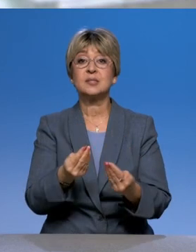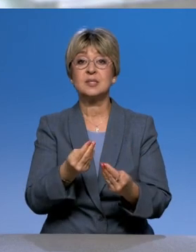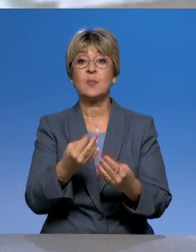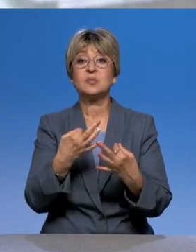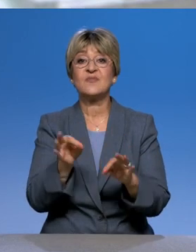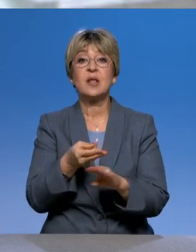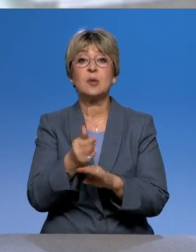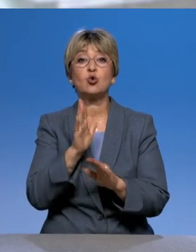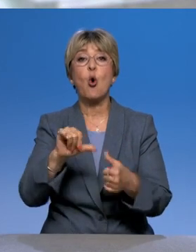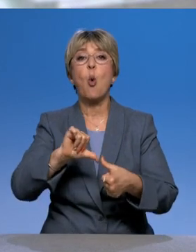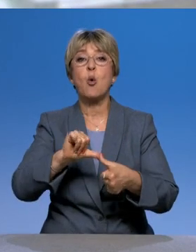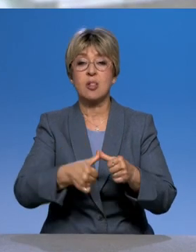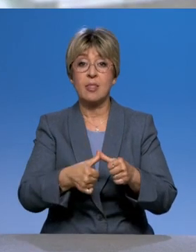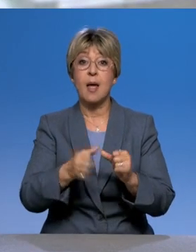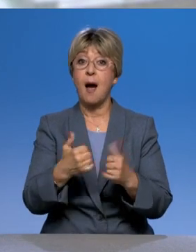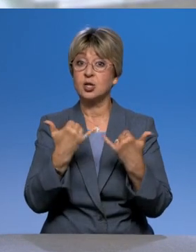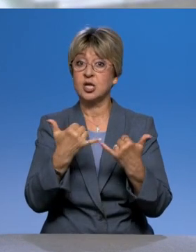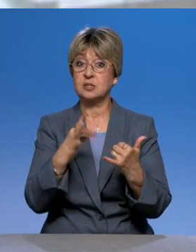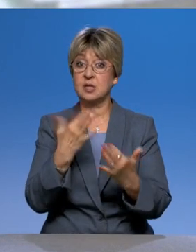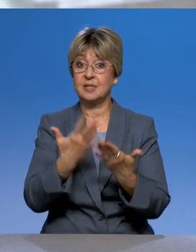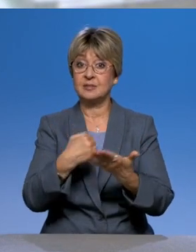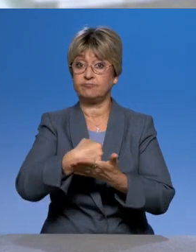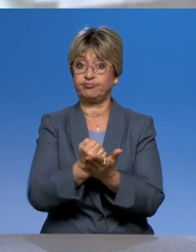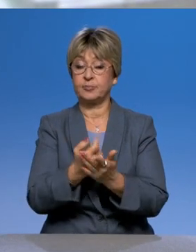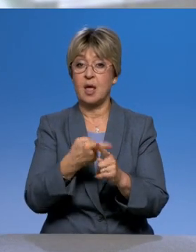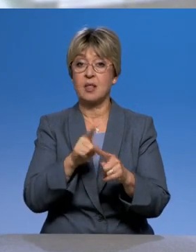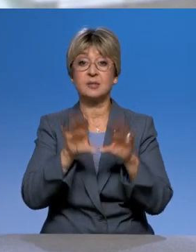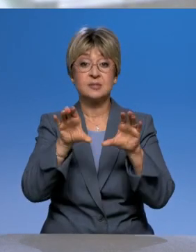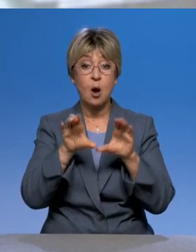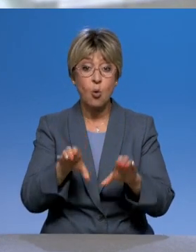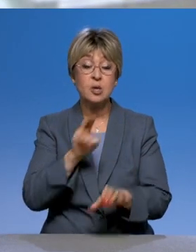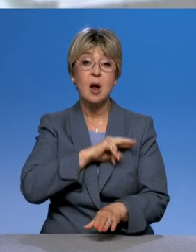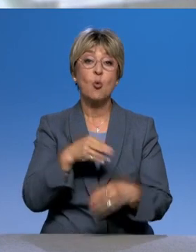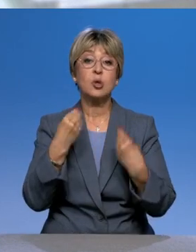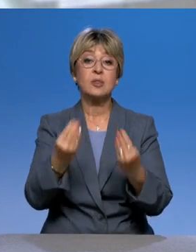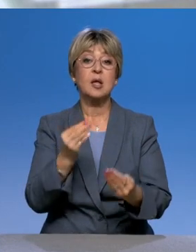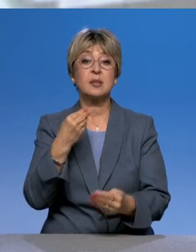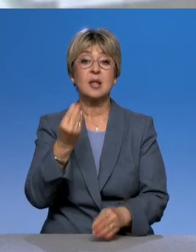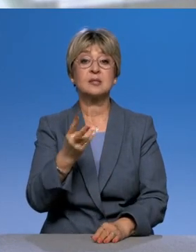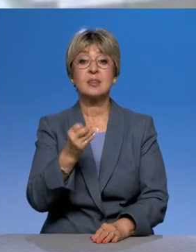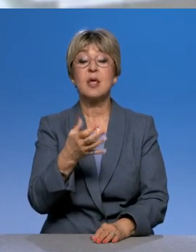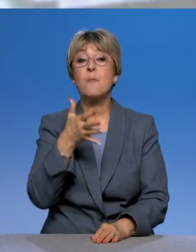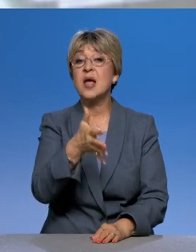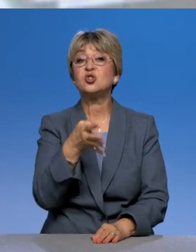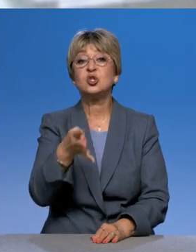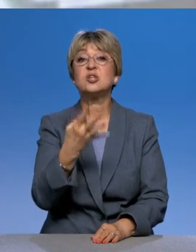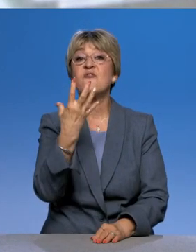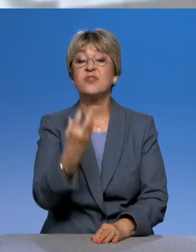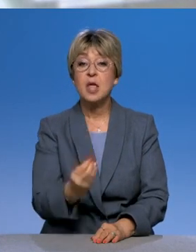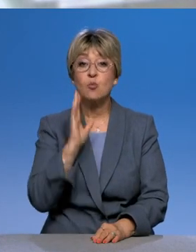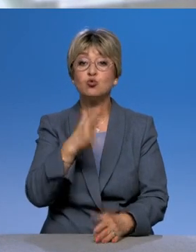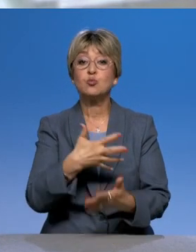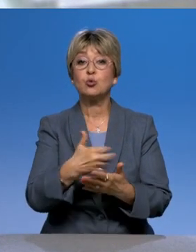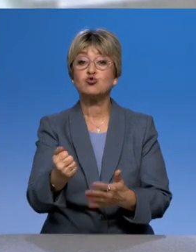оклад. А сейчас, если примут этот закон, работодатель будет учитывать. Ну, грубо говоря, не 5, там не 4 тысячи в день вы будете получать, да,